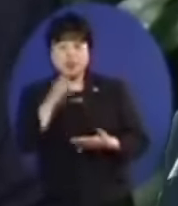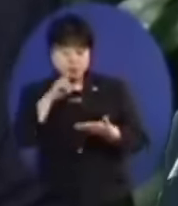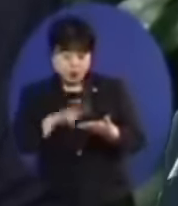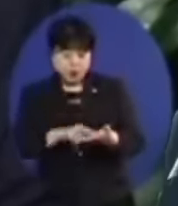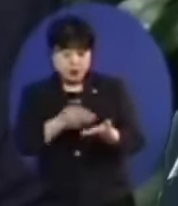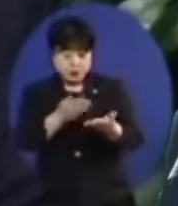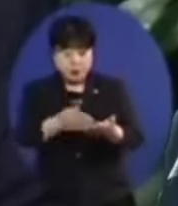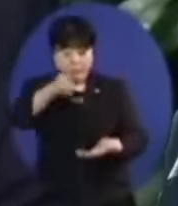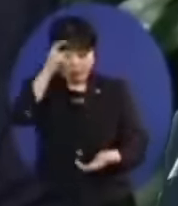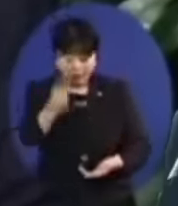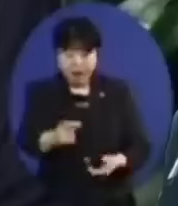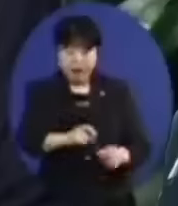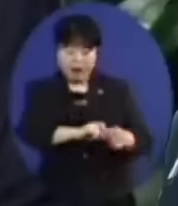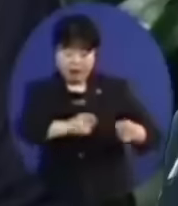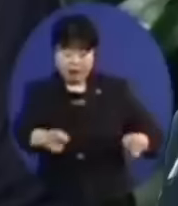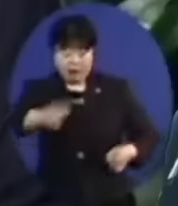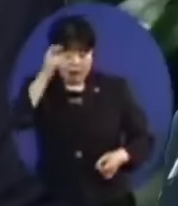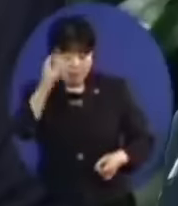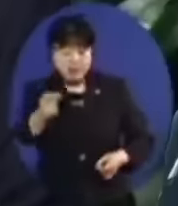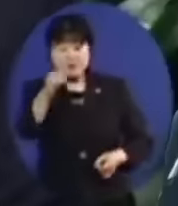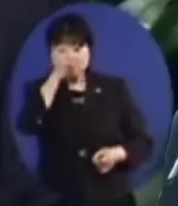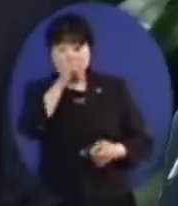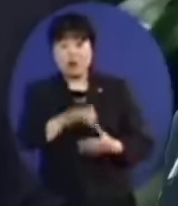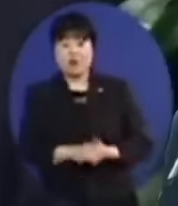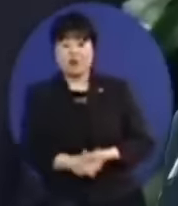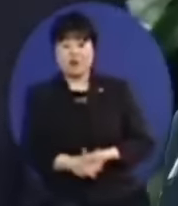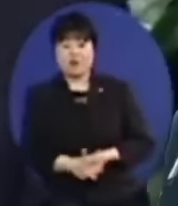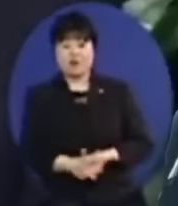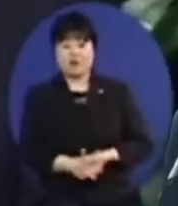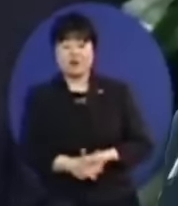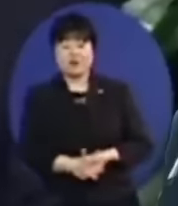보면 장엄하고 힘이 있다.